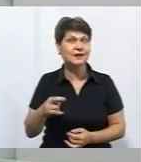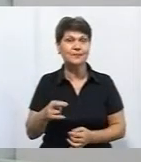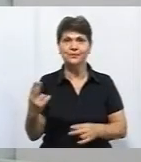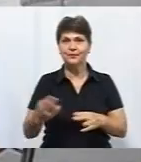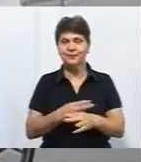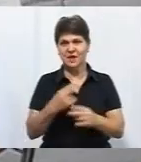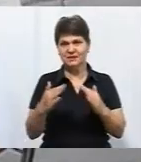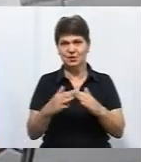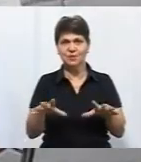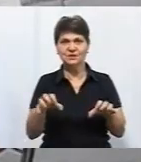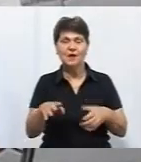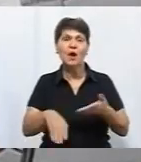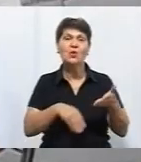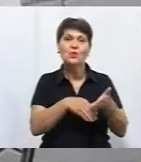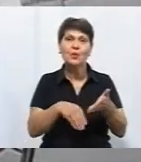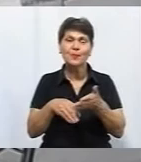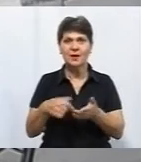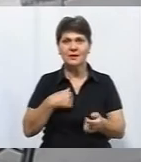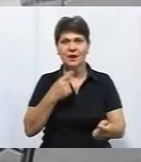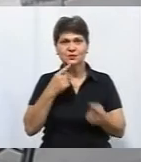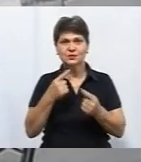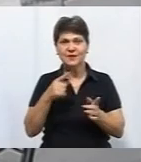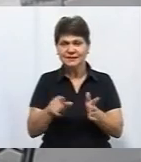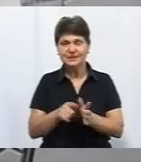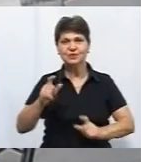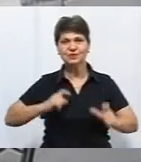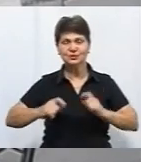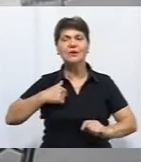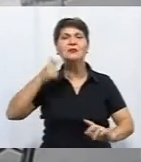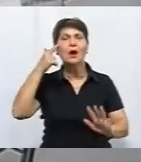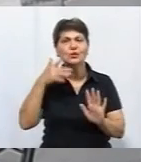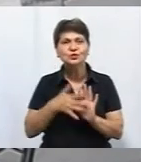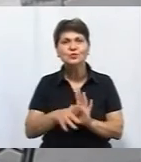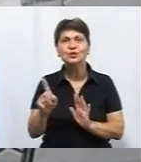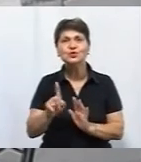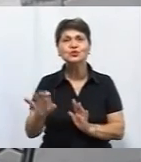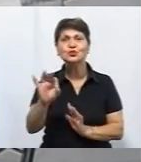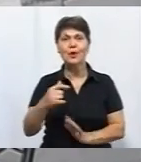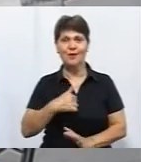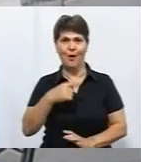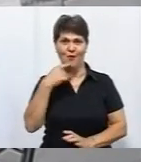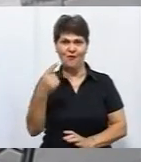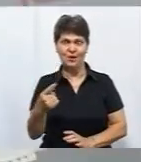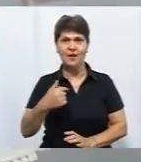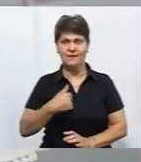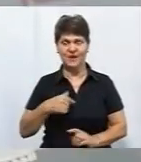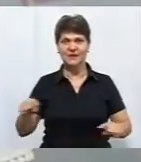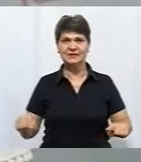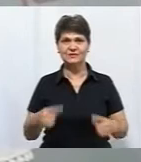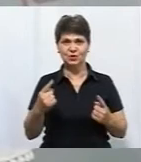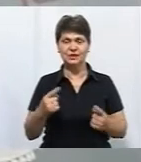безпритульними тваринами, допомагають. Я спілкуюся з студентством, тобто я розумію, про що говорю. Я створила